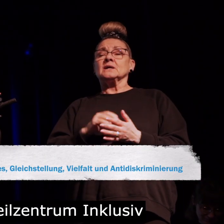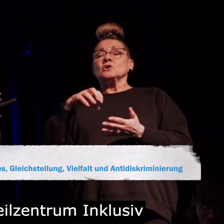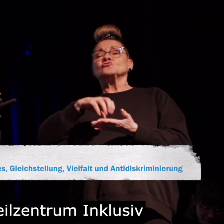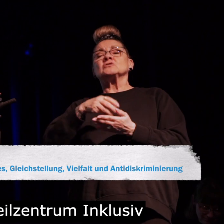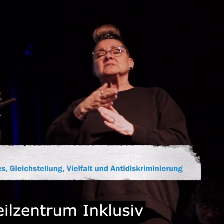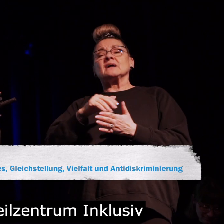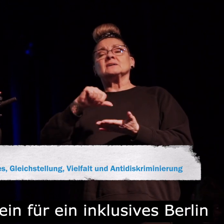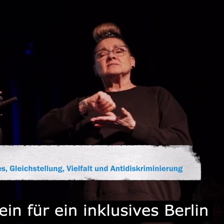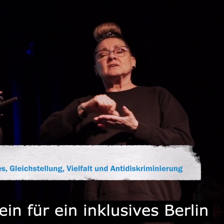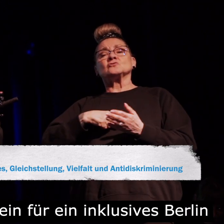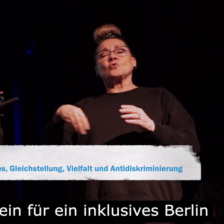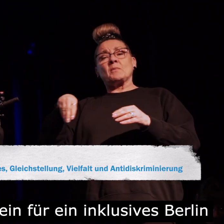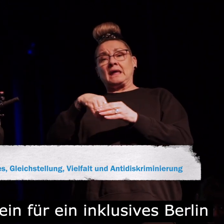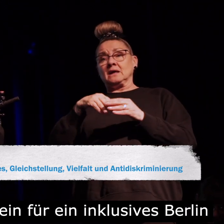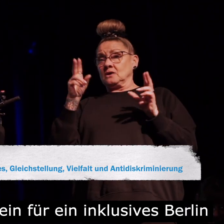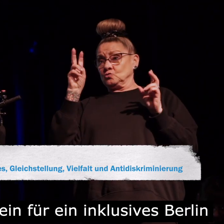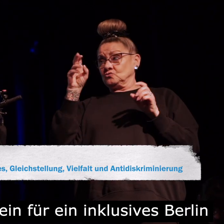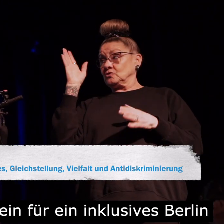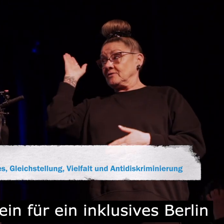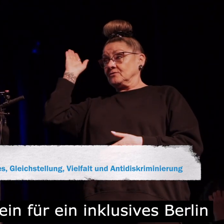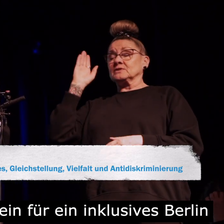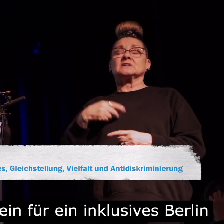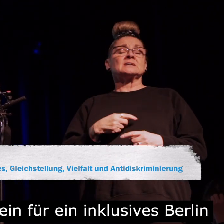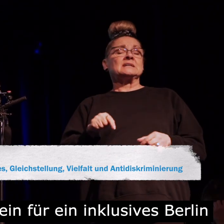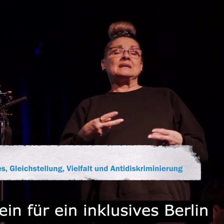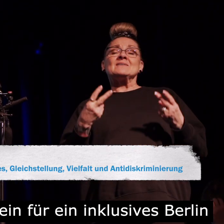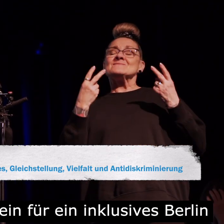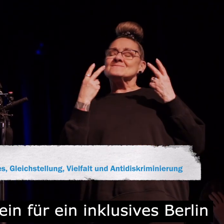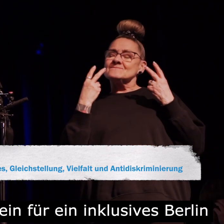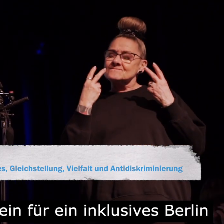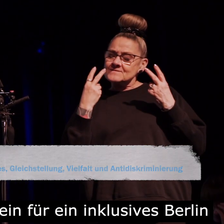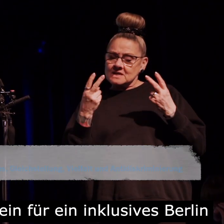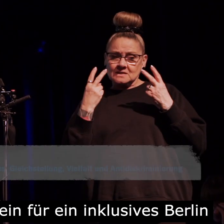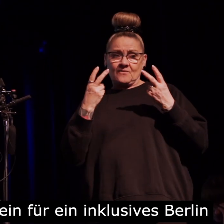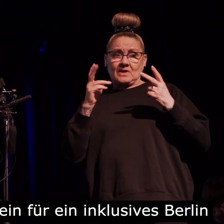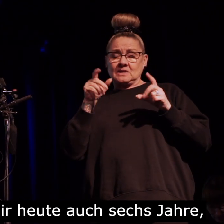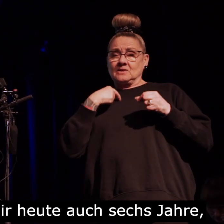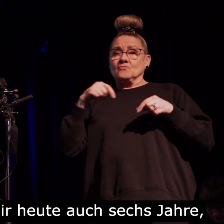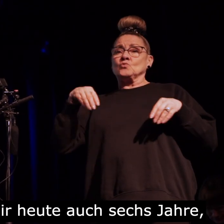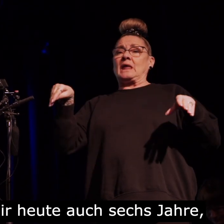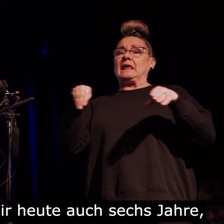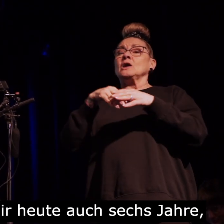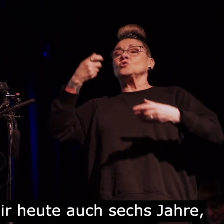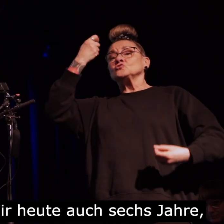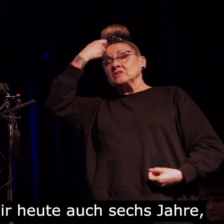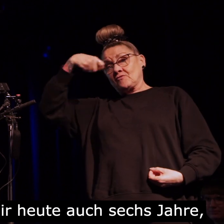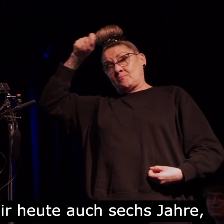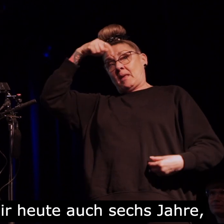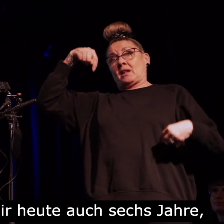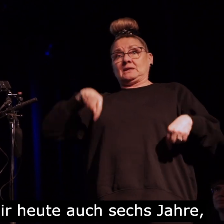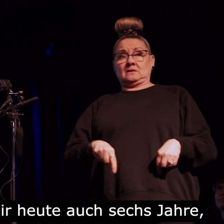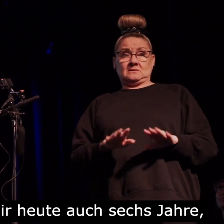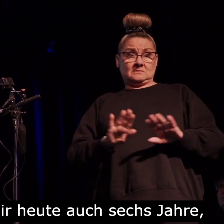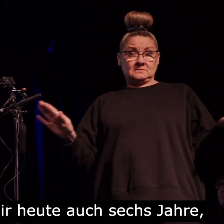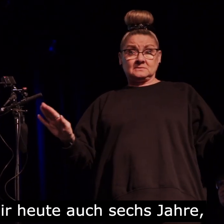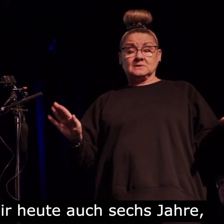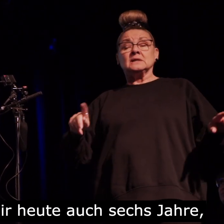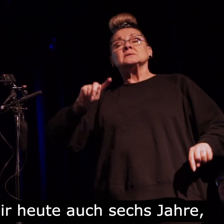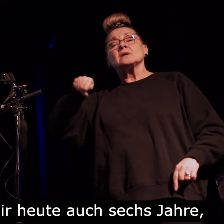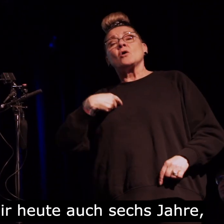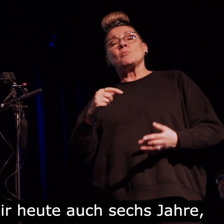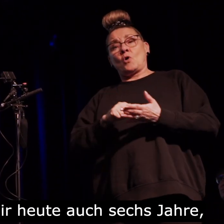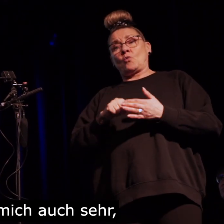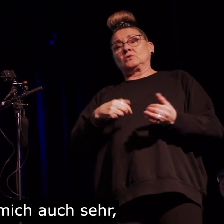inklusiv ist ein wichtiger Baustein für ein inklusives Berlin. Und deshalb feiern wir heute auch sechs